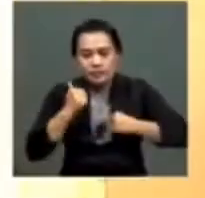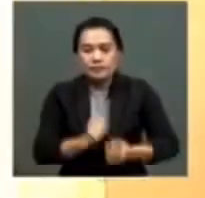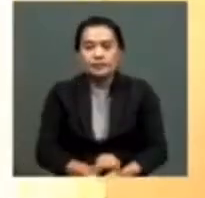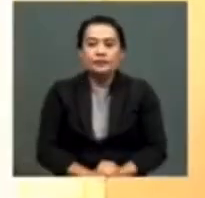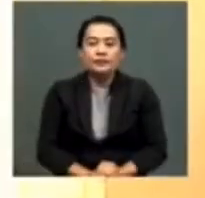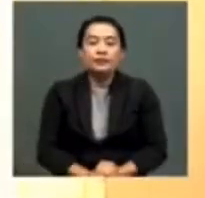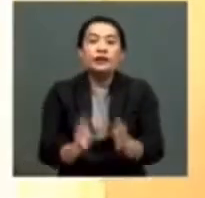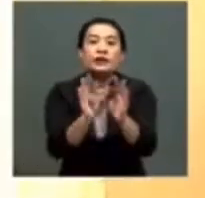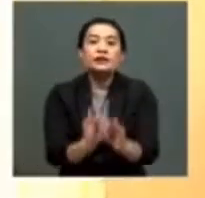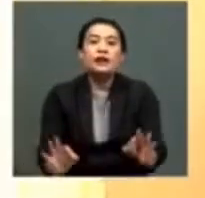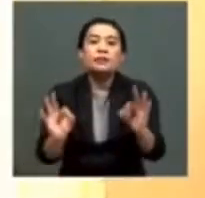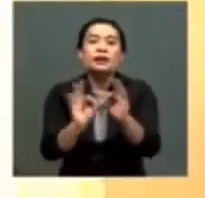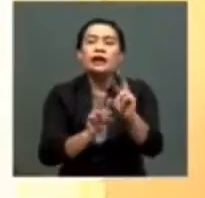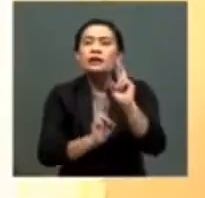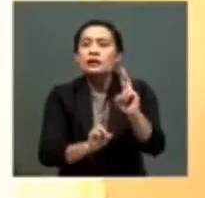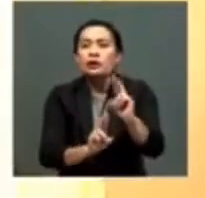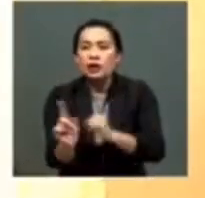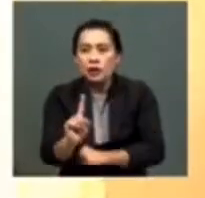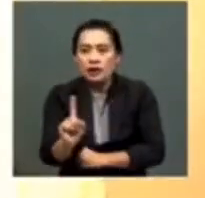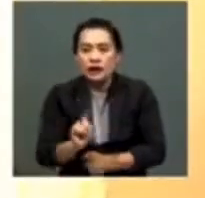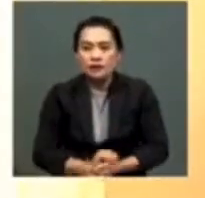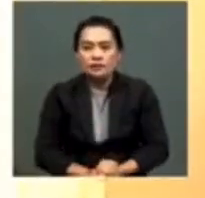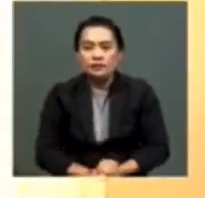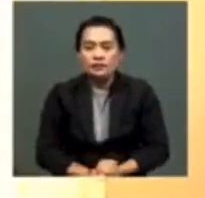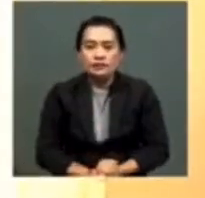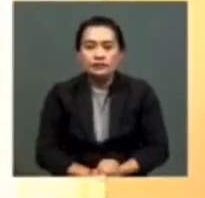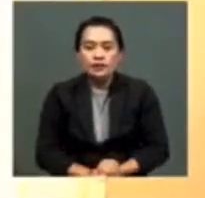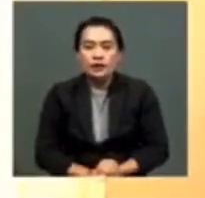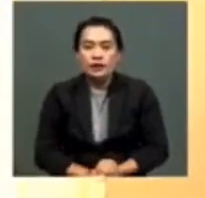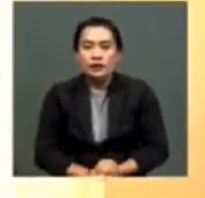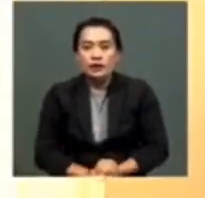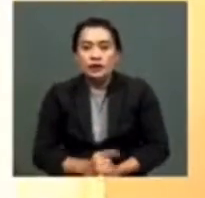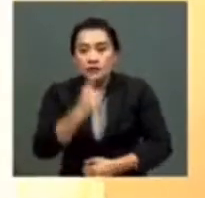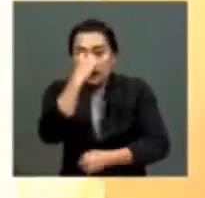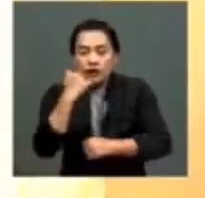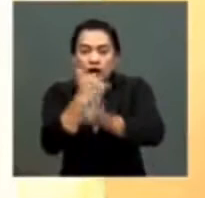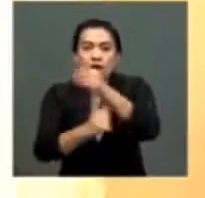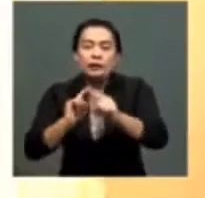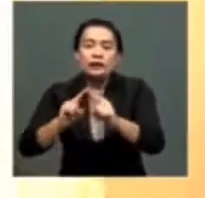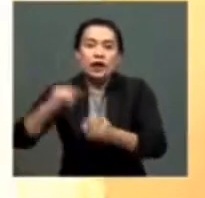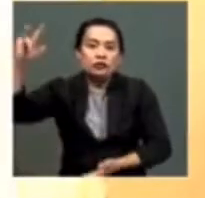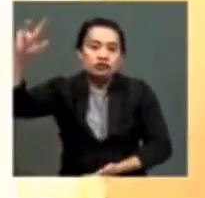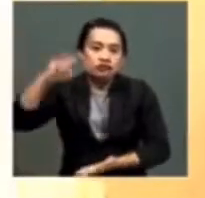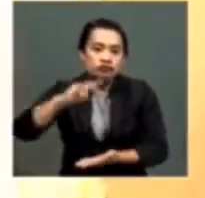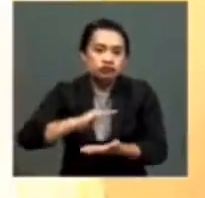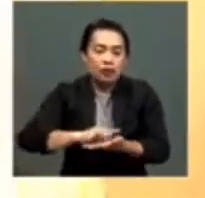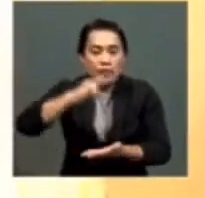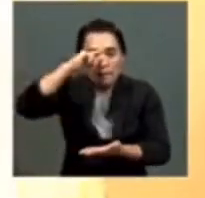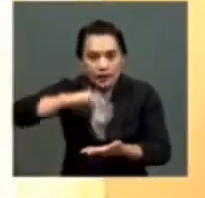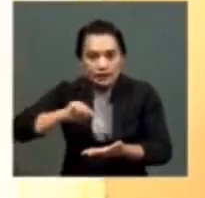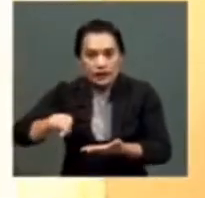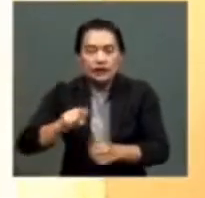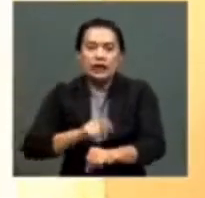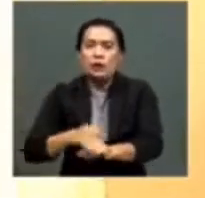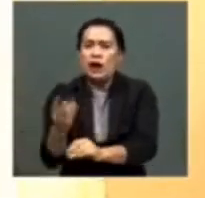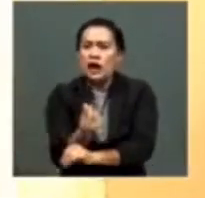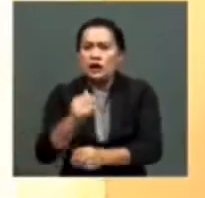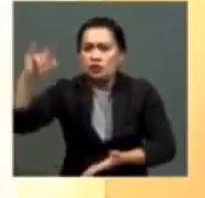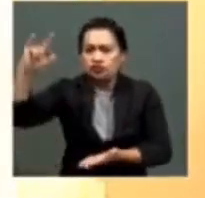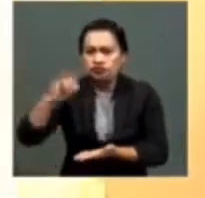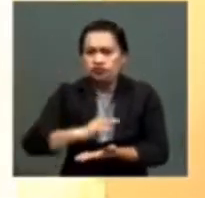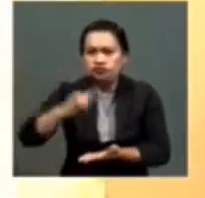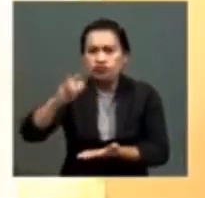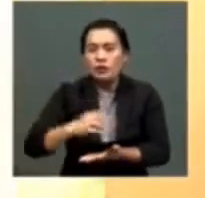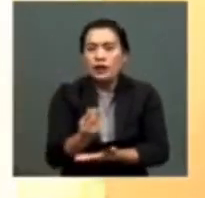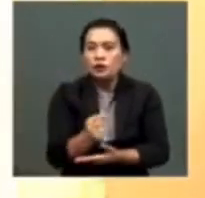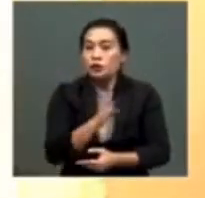สิ่งที่เราต้องระมัดระวังอย่างมากก็คือถ้าเราเปิดให้ชาวต่างชาติเดินทางเข้าประเทศไทยได้เร็วเกินไปหากนำเชื้อโ